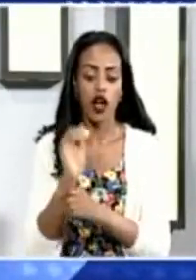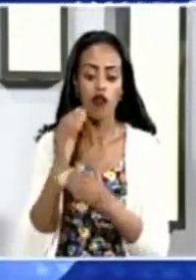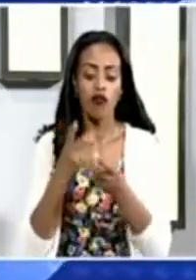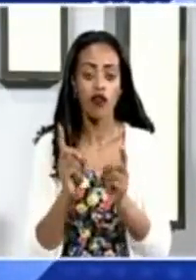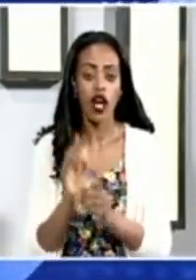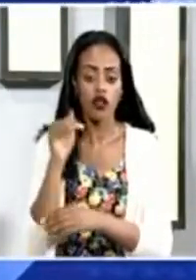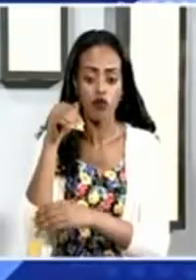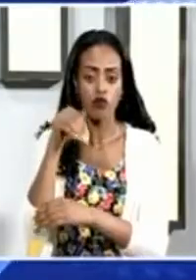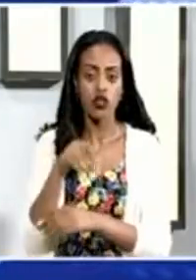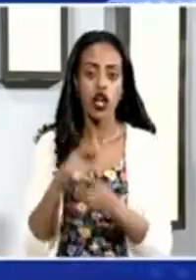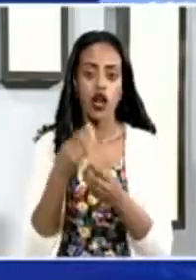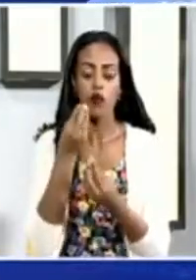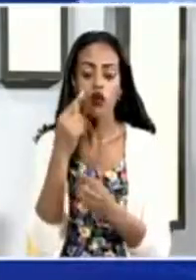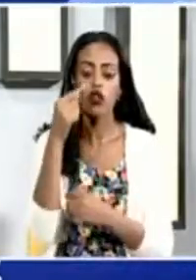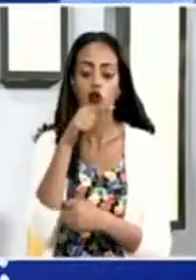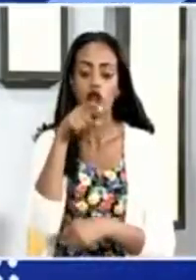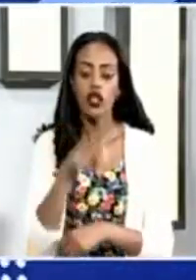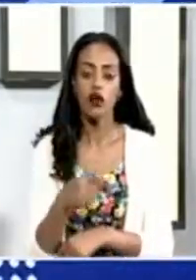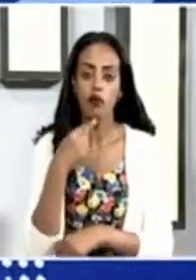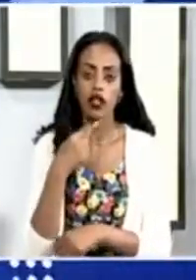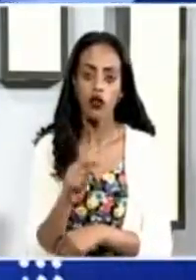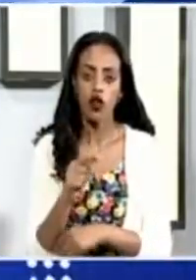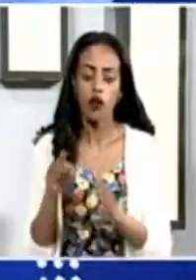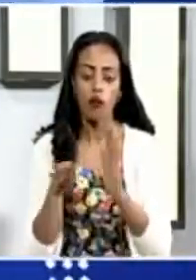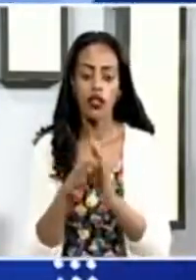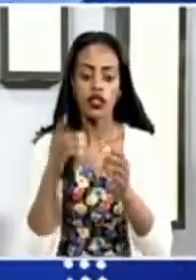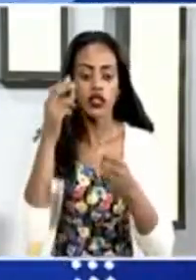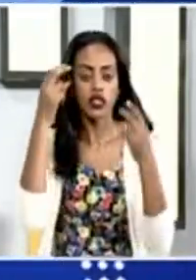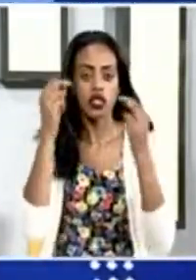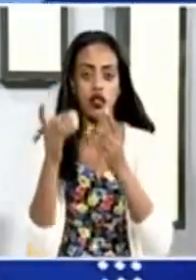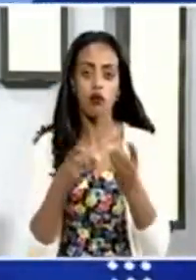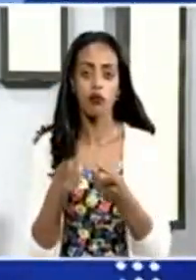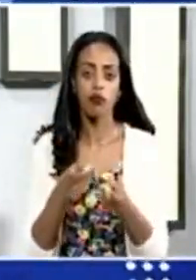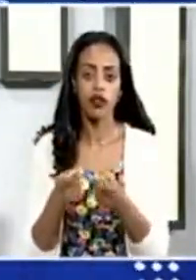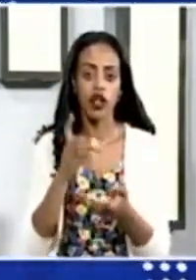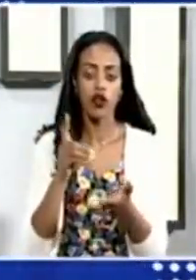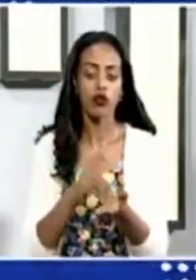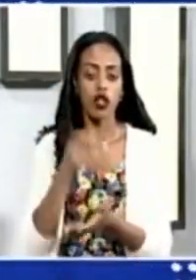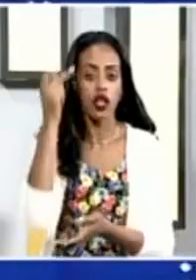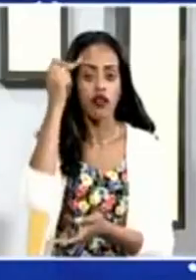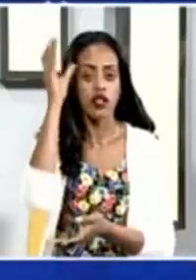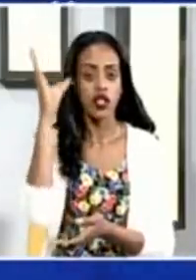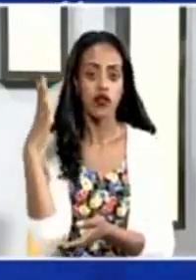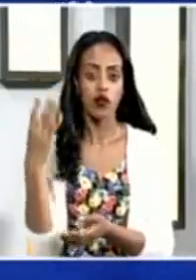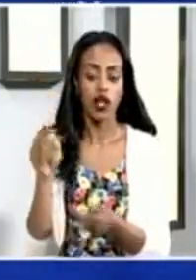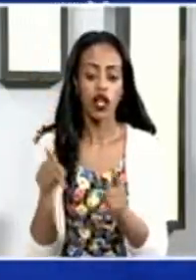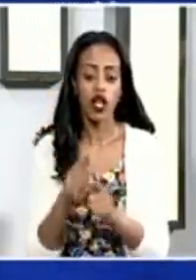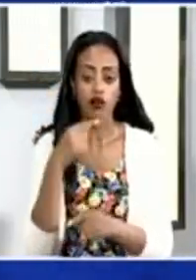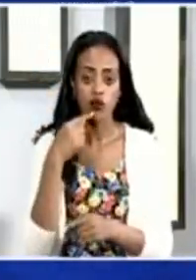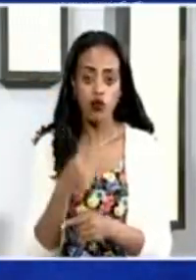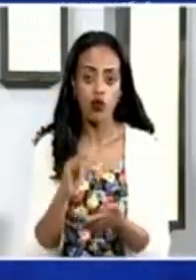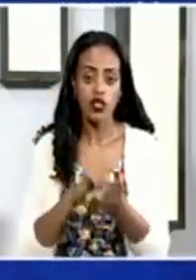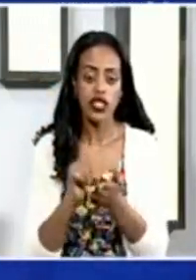ملينا أن مقبلنا تكنو عل يقبا أكبلو تزاريبهم مكتر اسم حدار تقرأي دكتور دبرجون قبر ميكيل دكتور دبرجون قبر